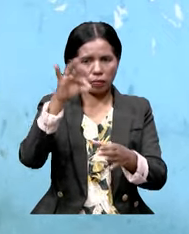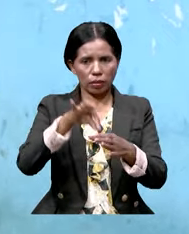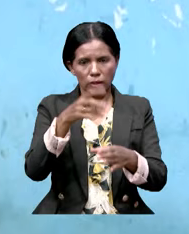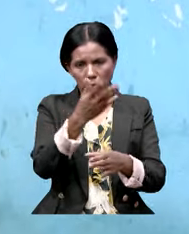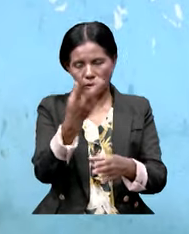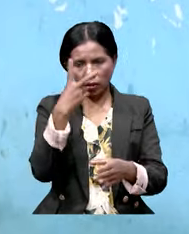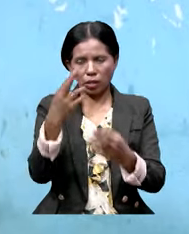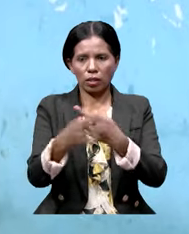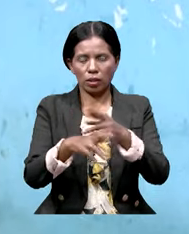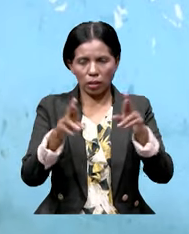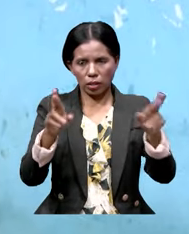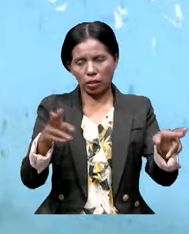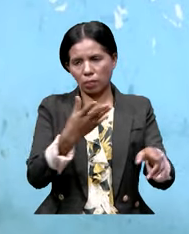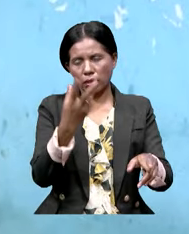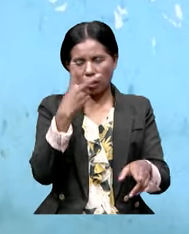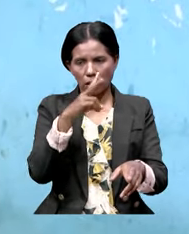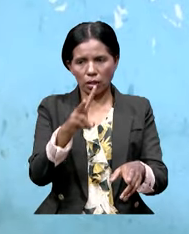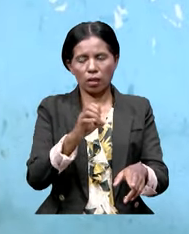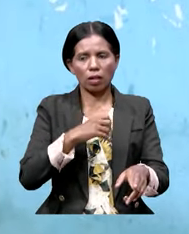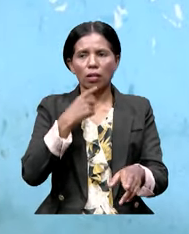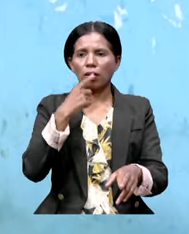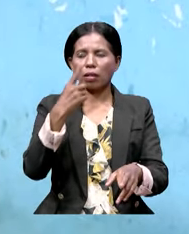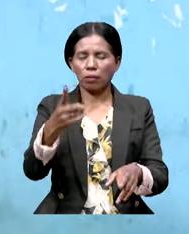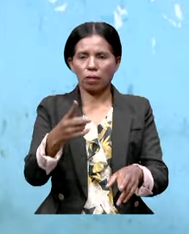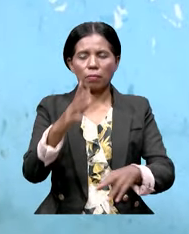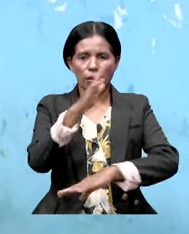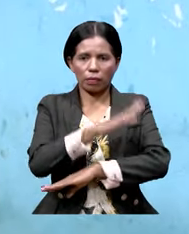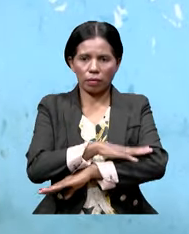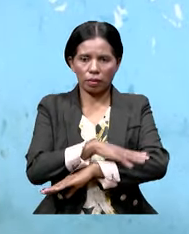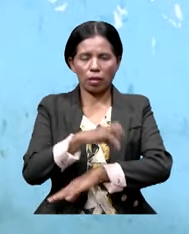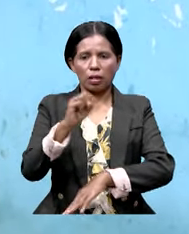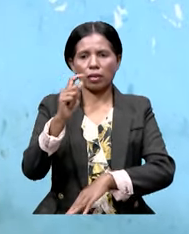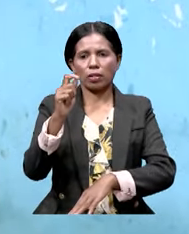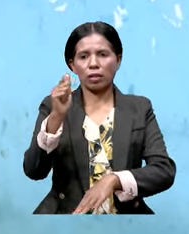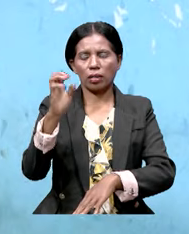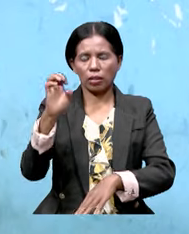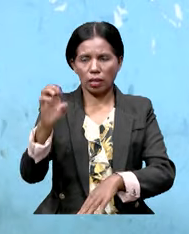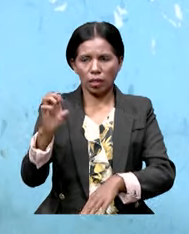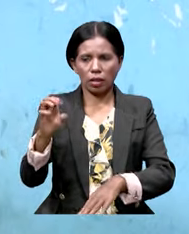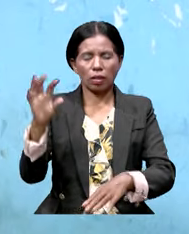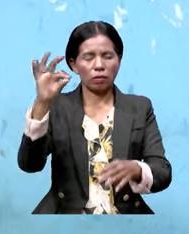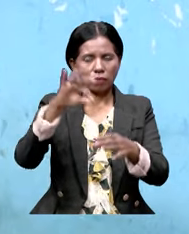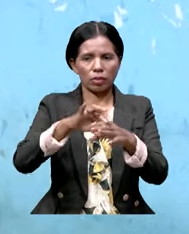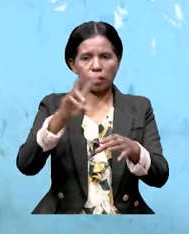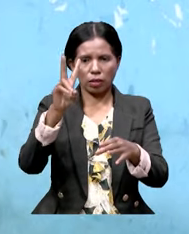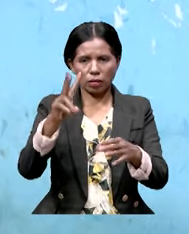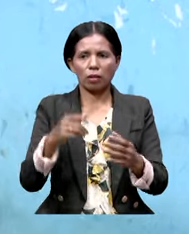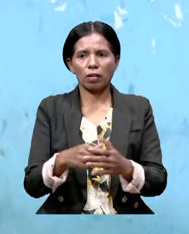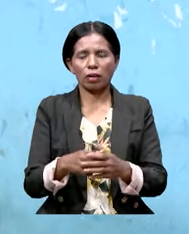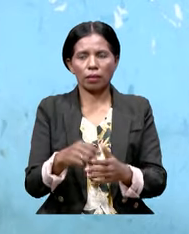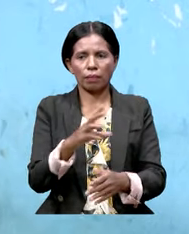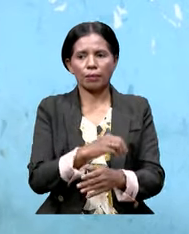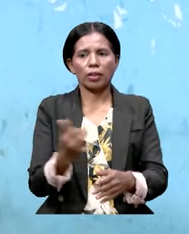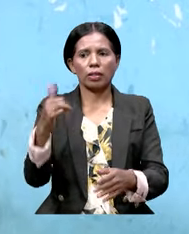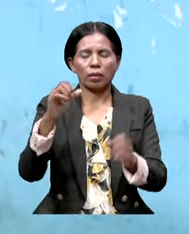be resultar makia neba ita bot serare ne mak koya bu rekomend na laba meza stai o sene karek bele segundo volta ne segundo ronde ne ne